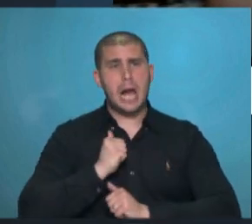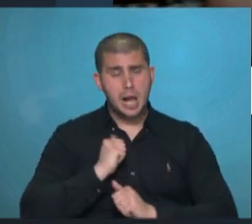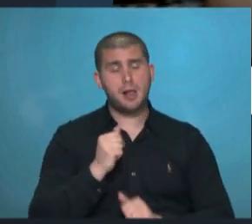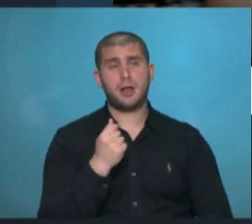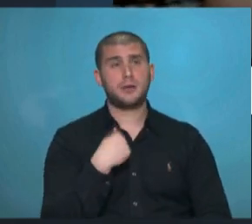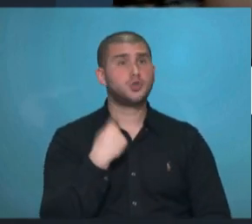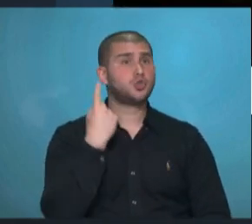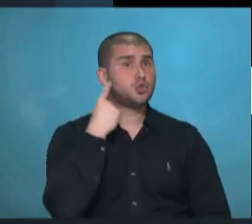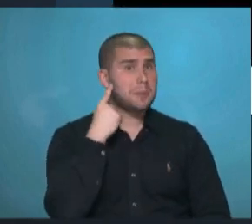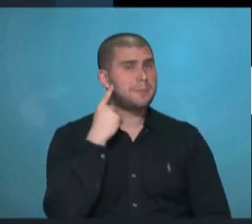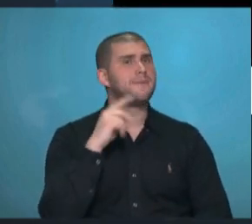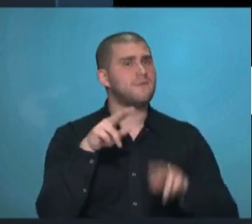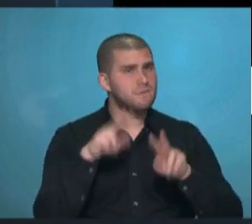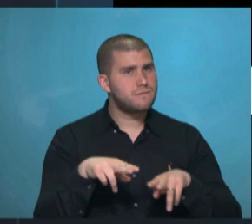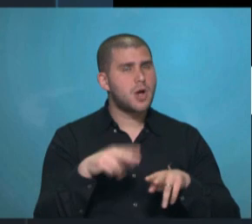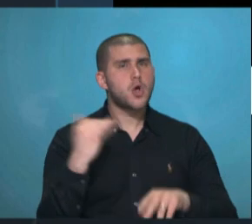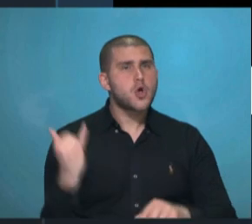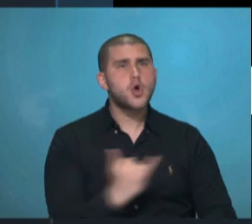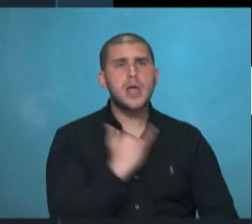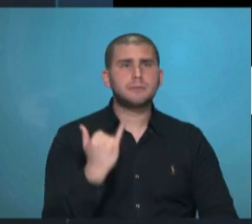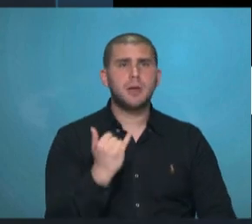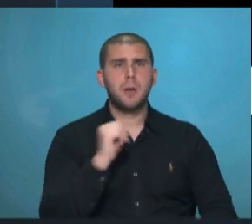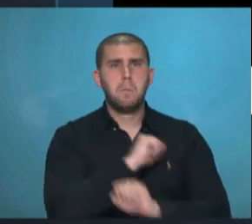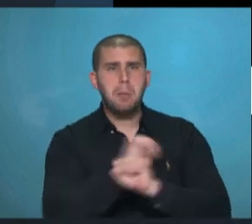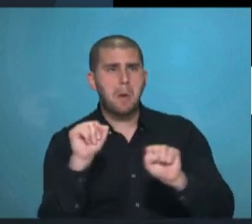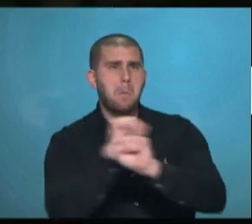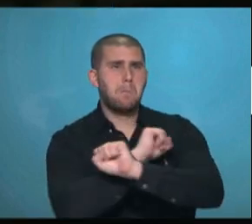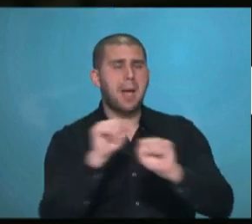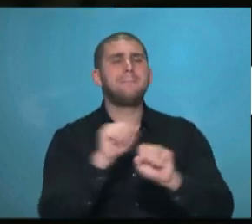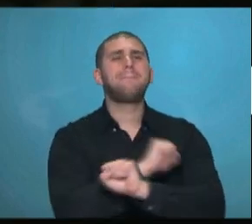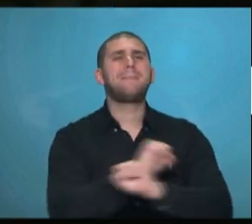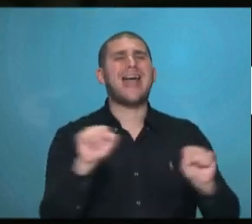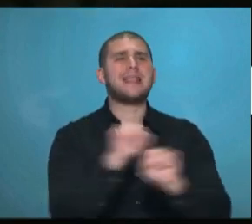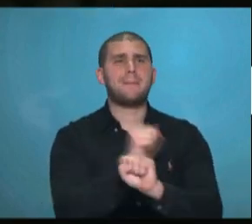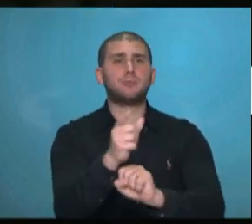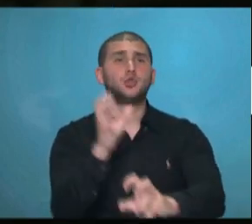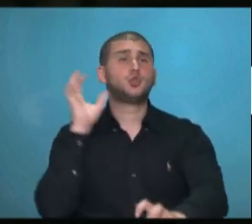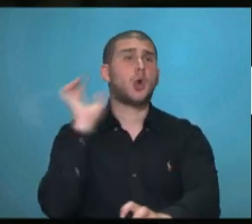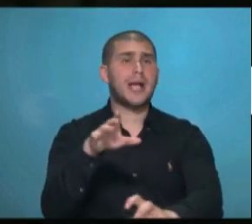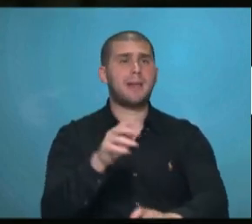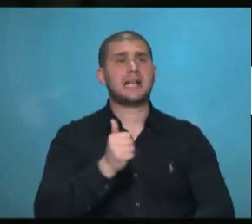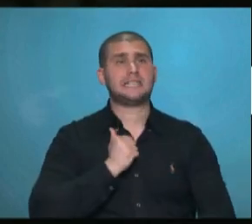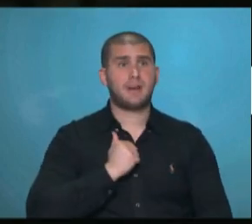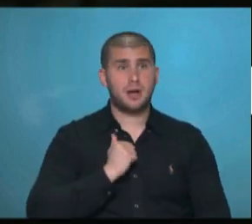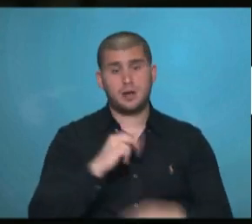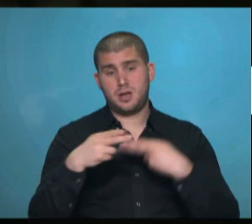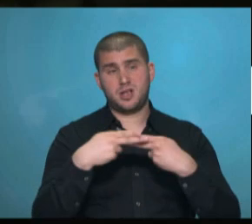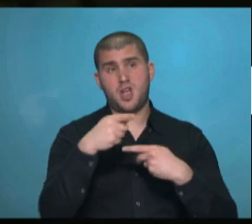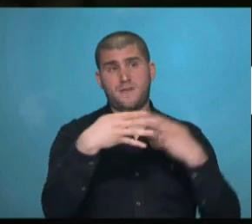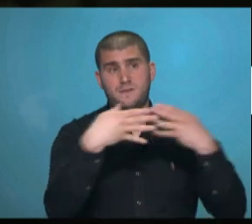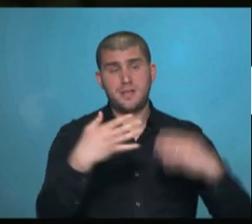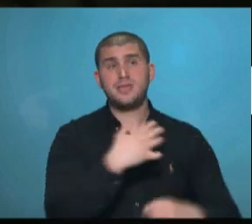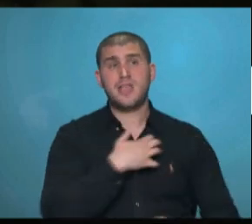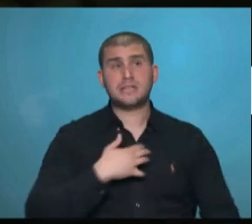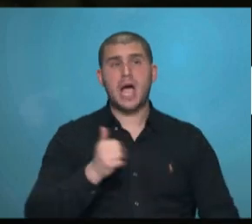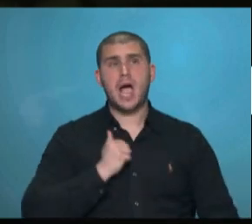לשמוע היטב כל הזמן את קולות הפיצוץ של המטענים שהם משליחים לעבר כוחות צהל. לא רחוק מכאן נפצע החייל